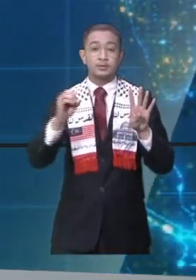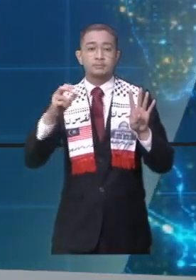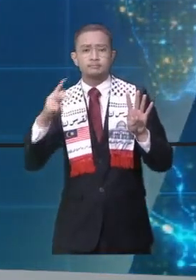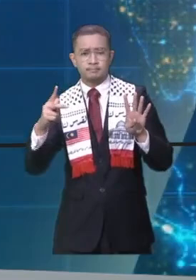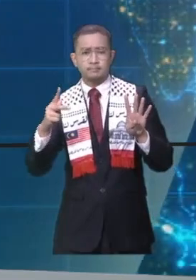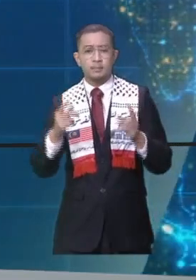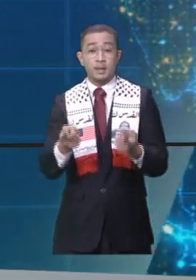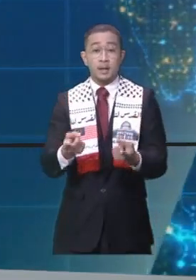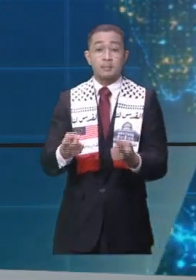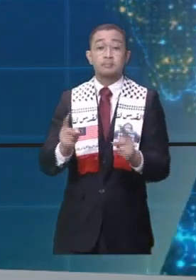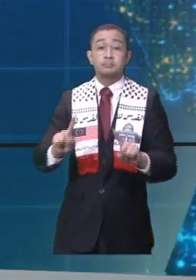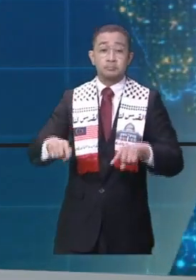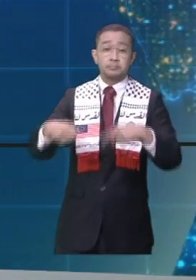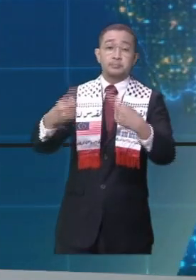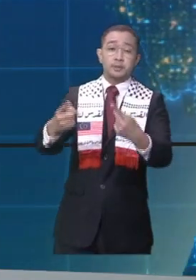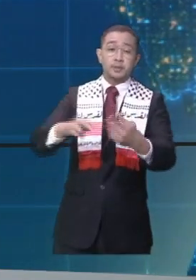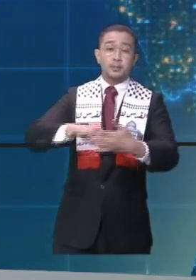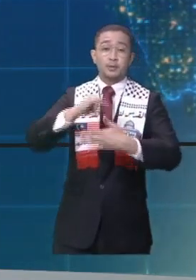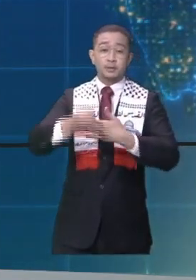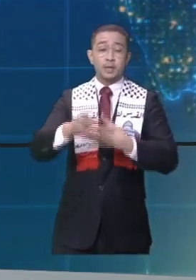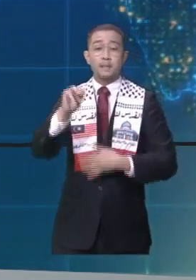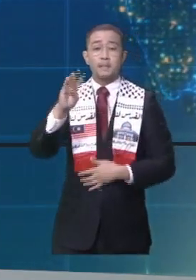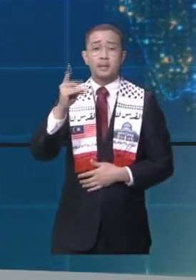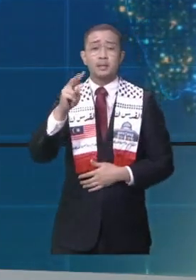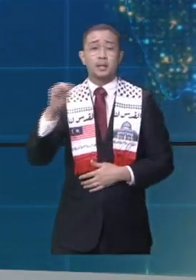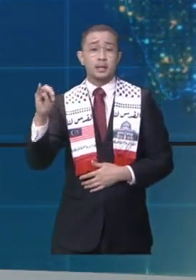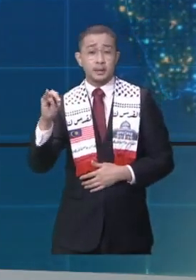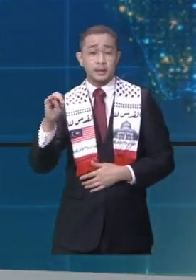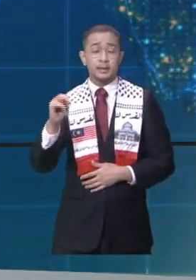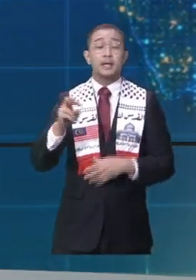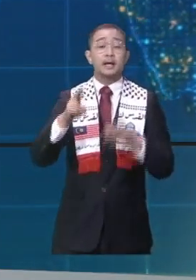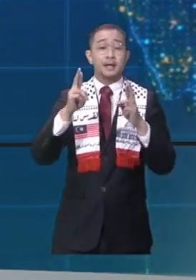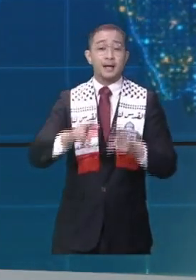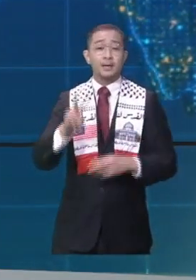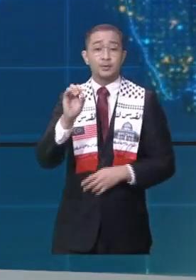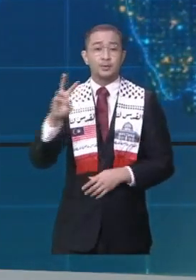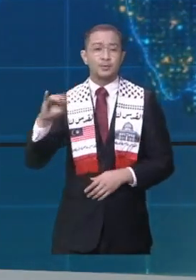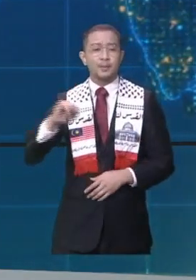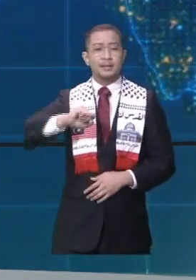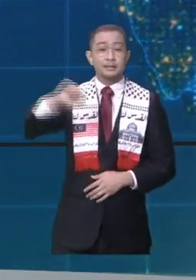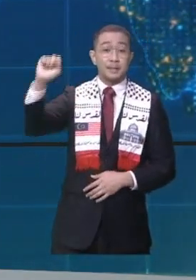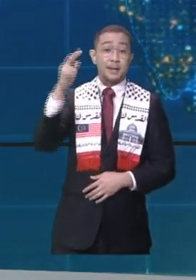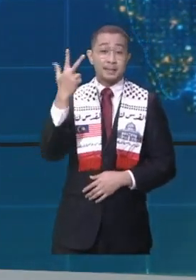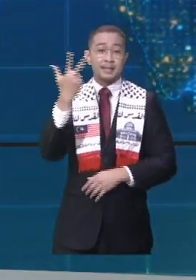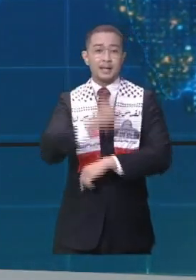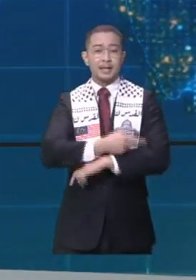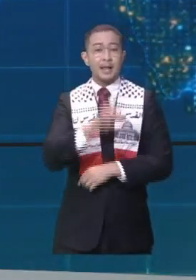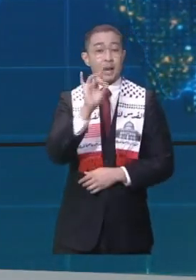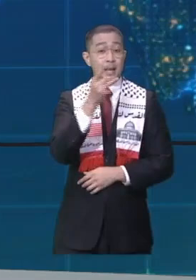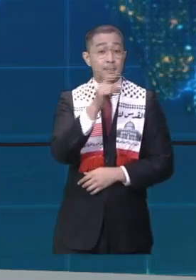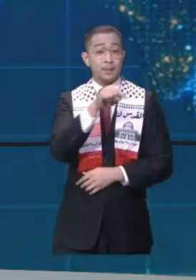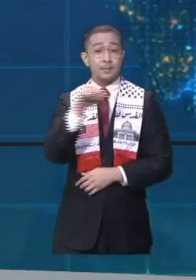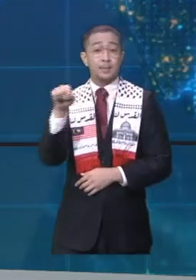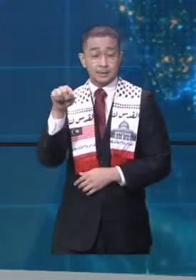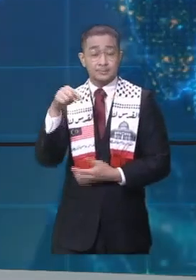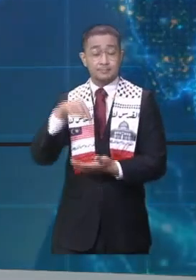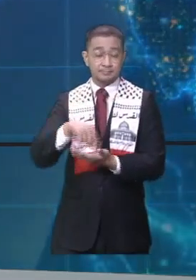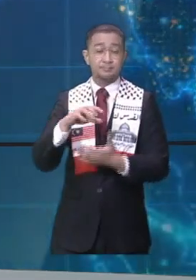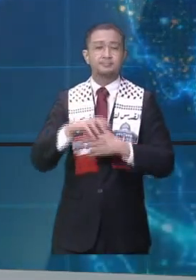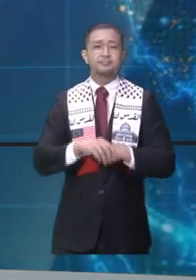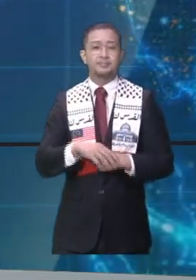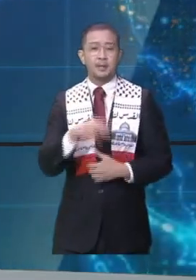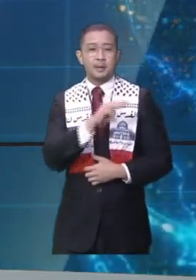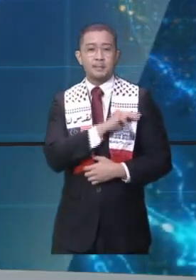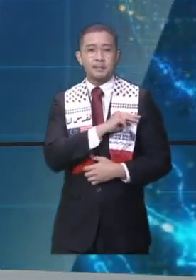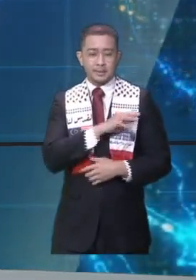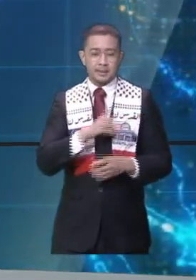400,000 dijangka mengunjungi program Madani Rakyat 2024 Sains Sabah yang dijadual berlangsung 3 hari bermula 18 Oktober ini. Menteri